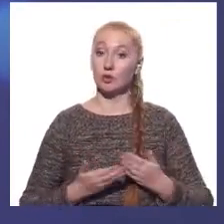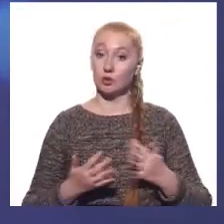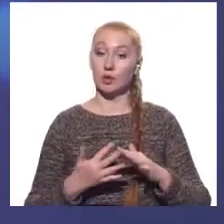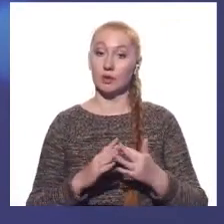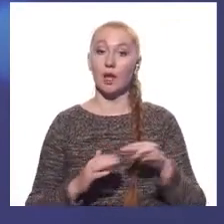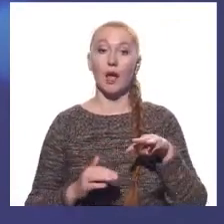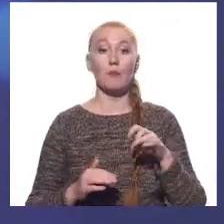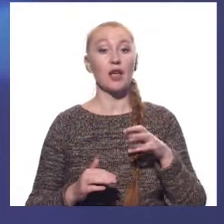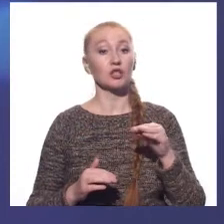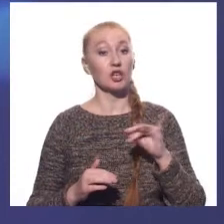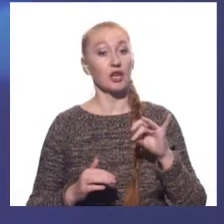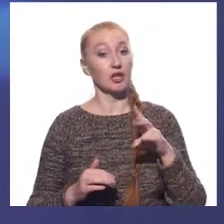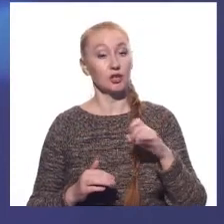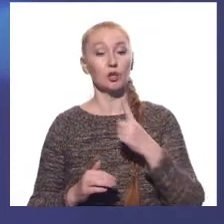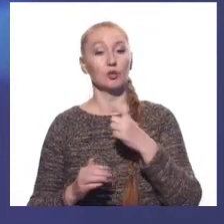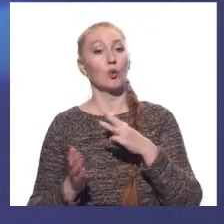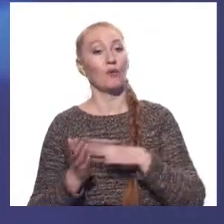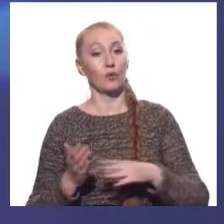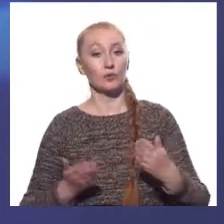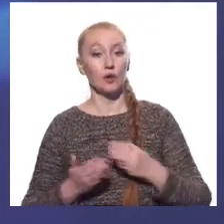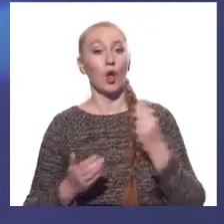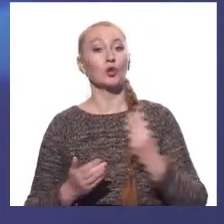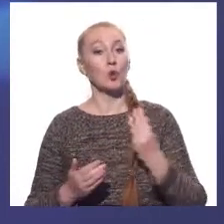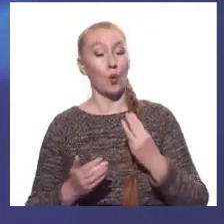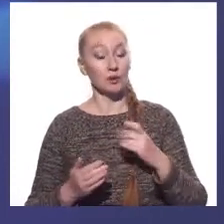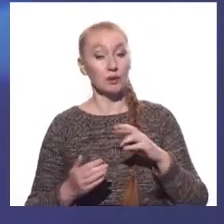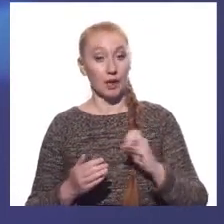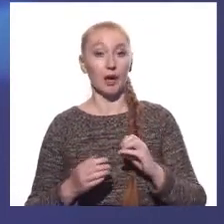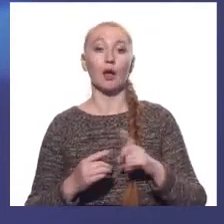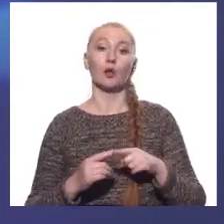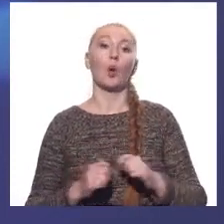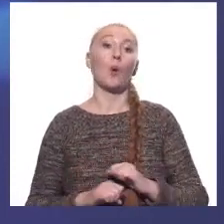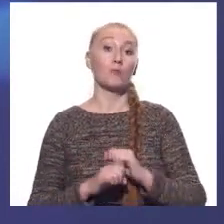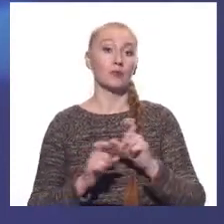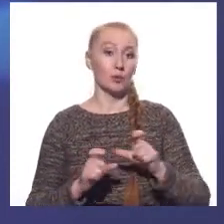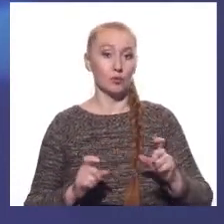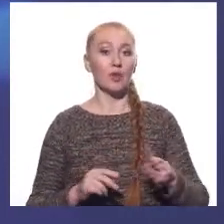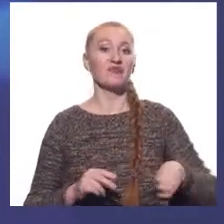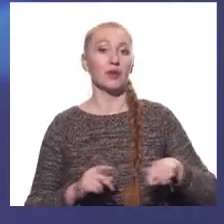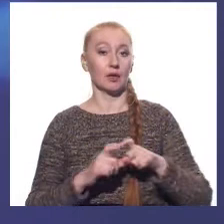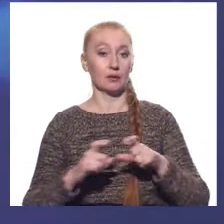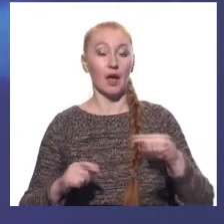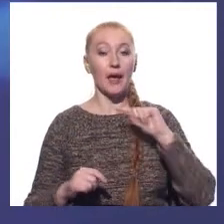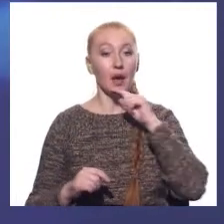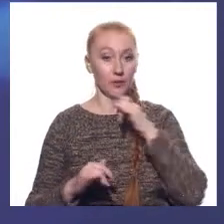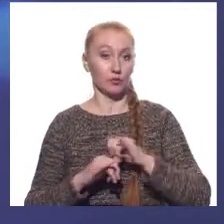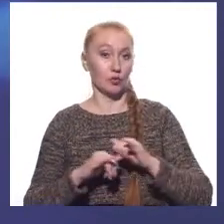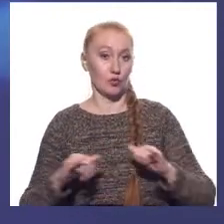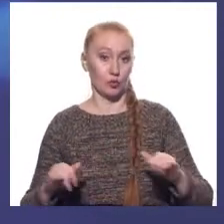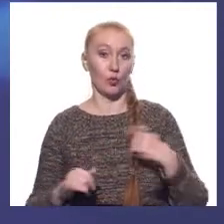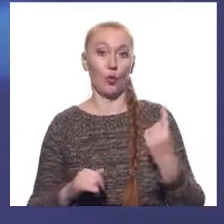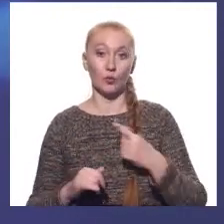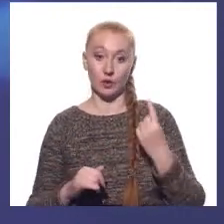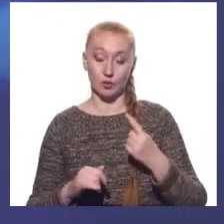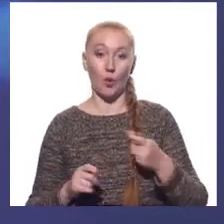села Межирічі і 180 мешканців Троїцького. До мітингарів вийшов директор департаменту економічного розвитку